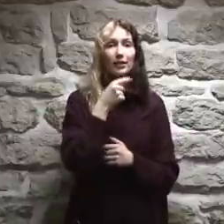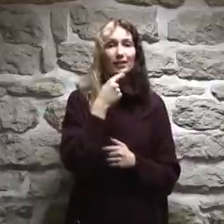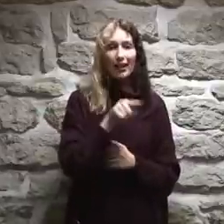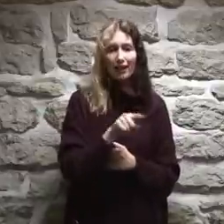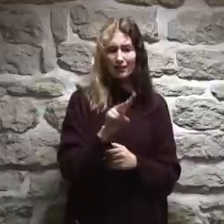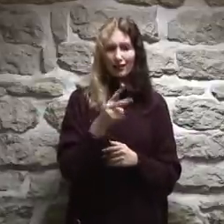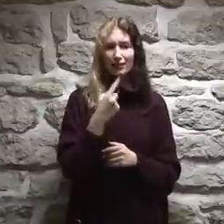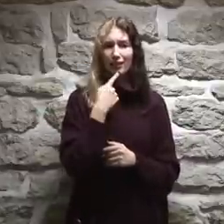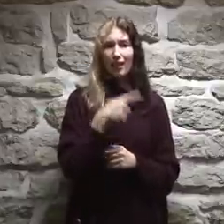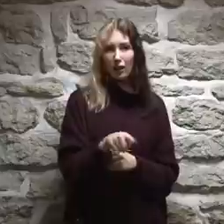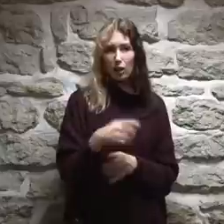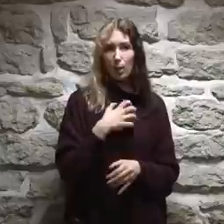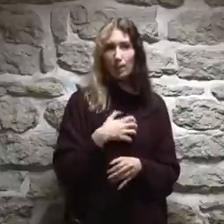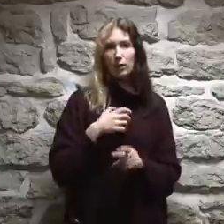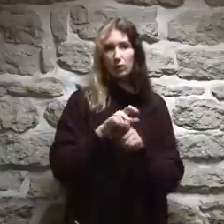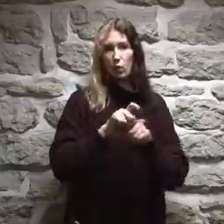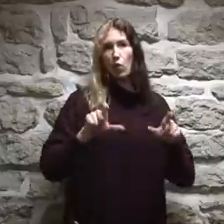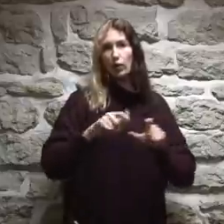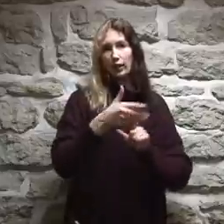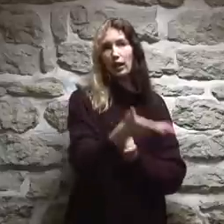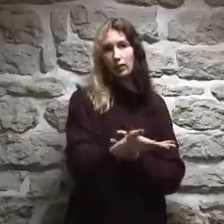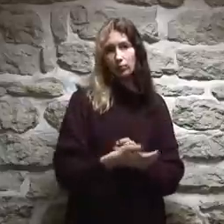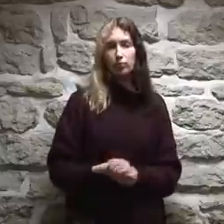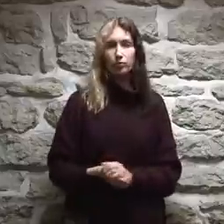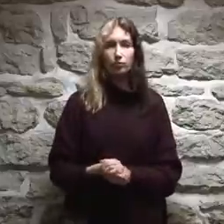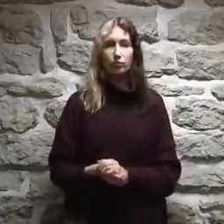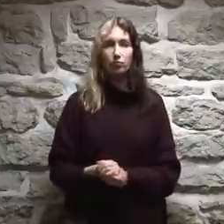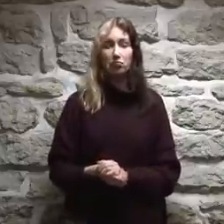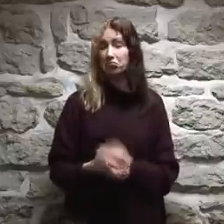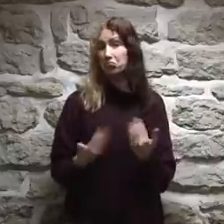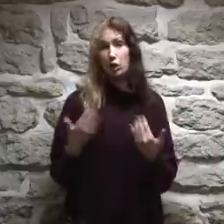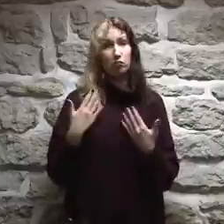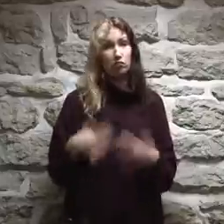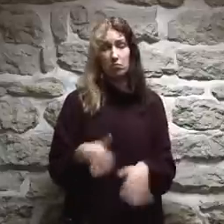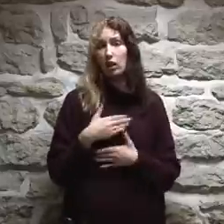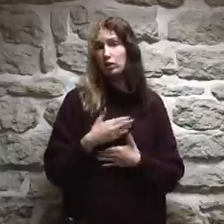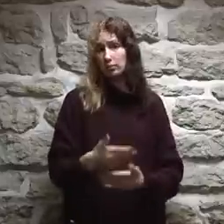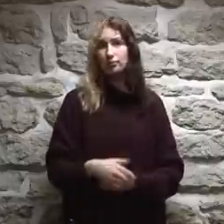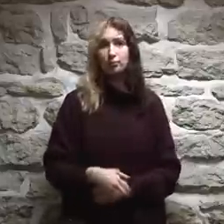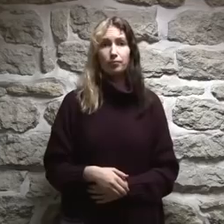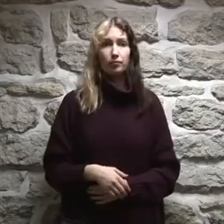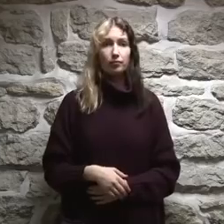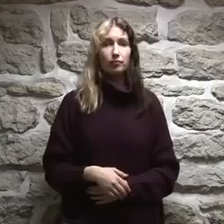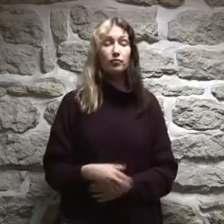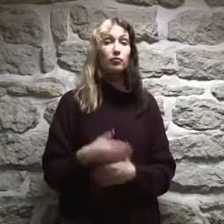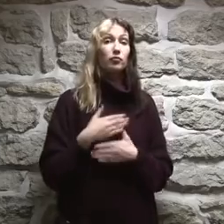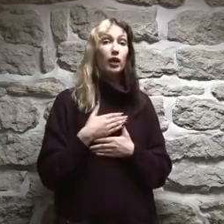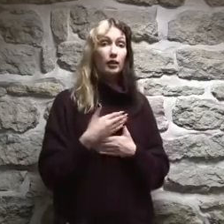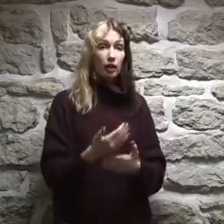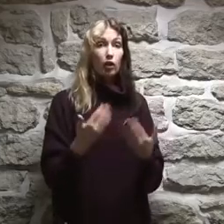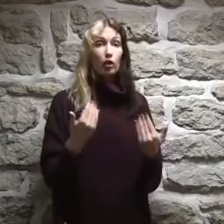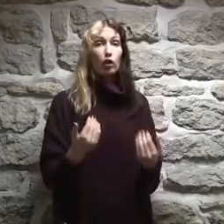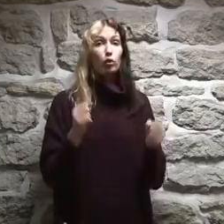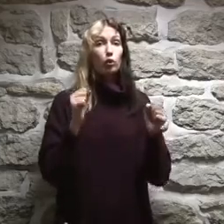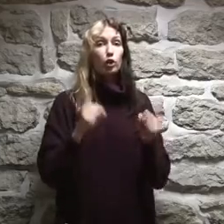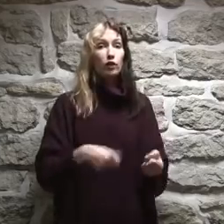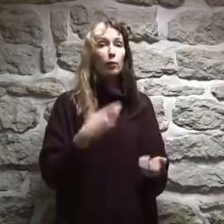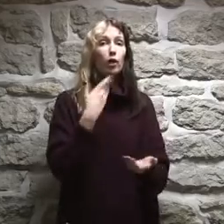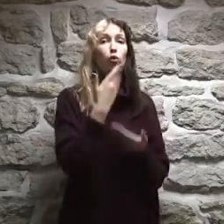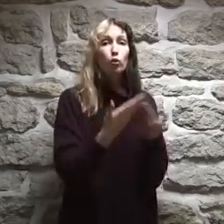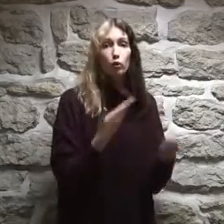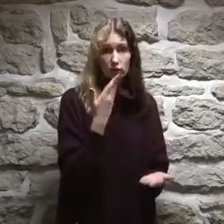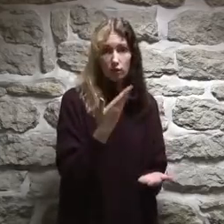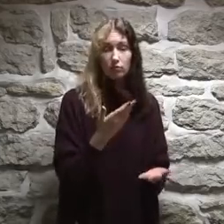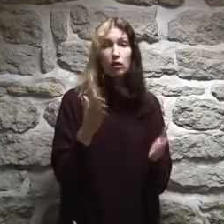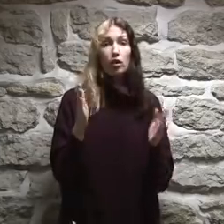põhikooli lõpueksamiks. Ja minu poolt kõik, aitäh! Aitäh! Nüüd on võimalik küsimusi esitada.